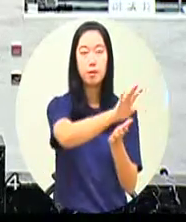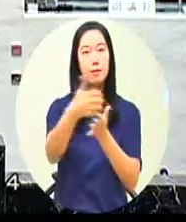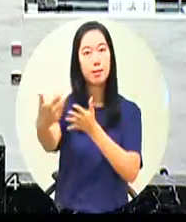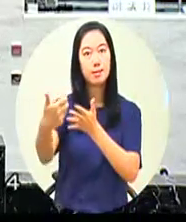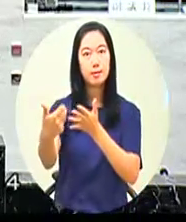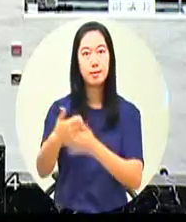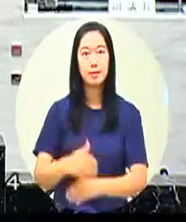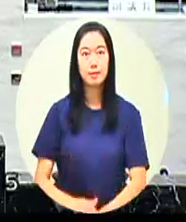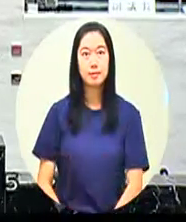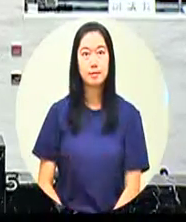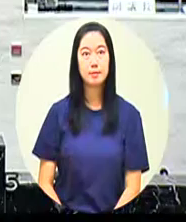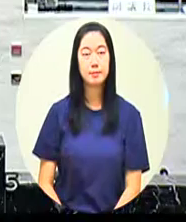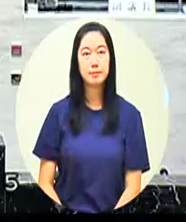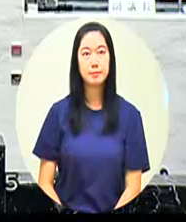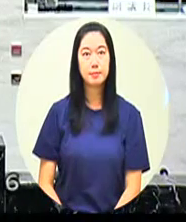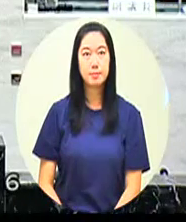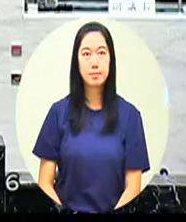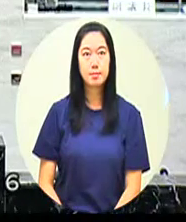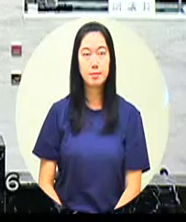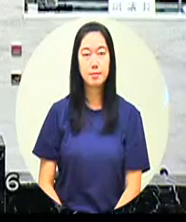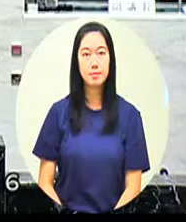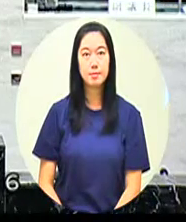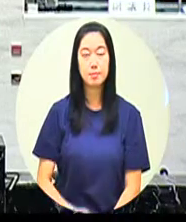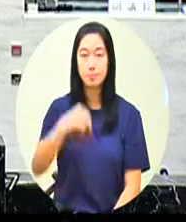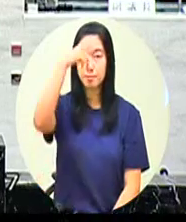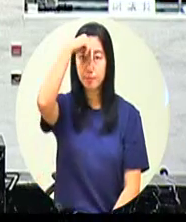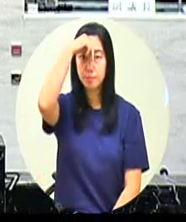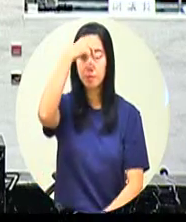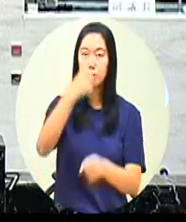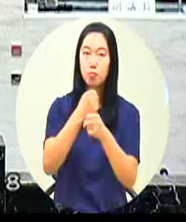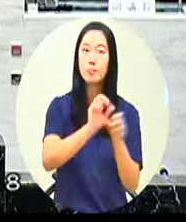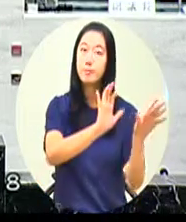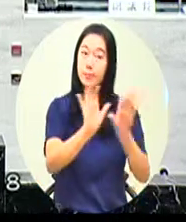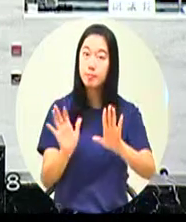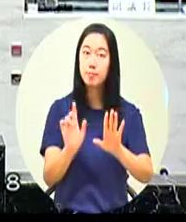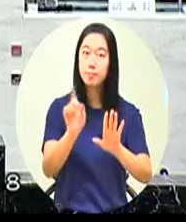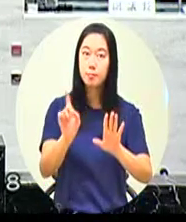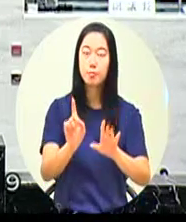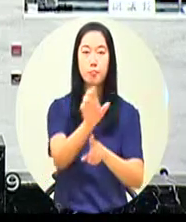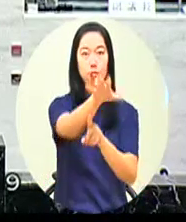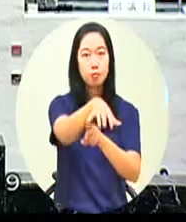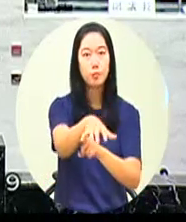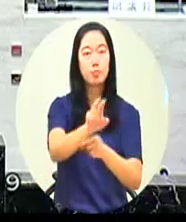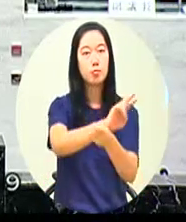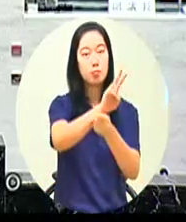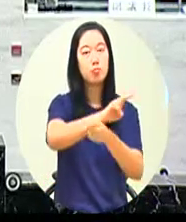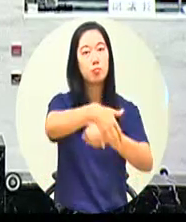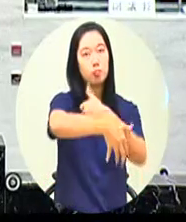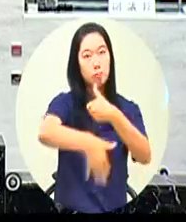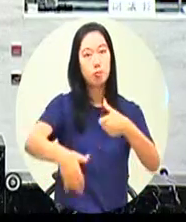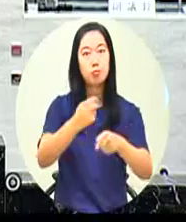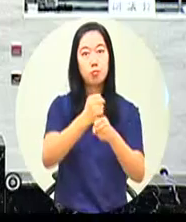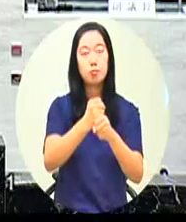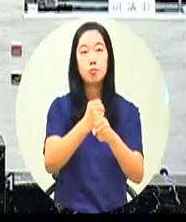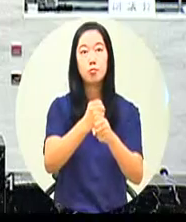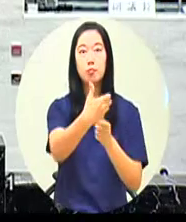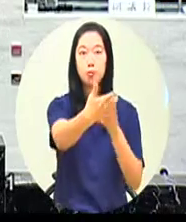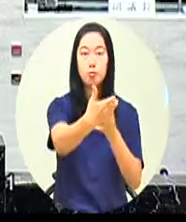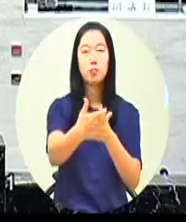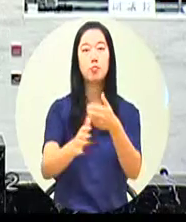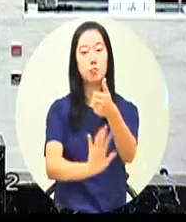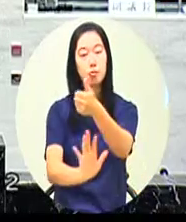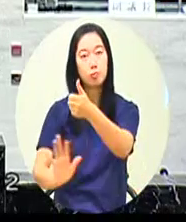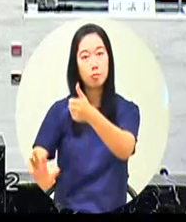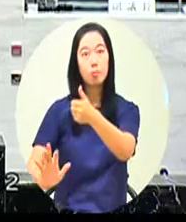询。那么下午进行了农林部门的业务报告及农林委员会